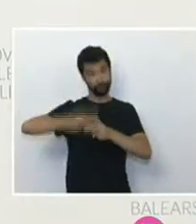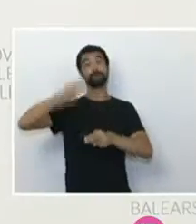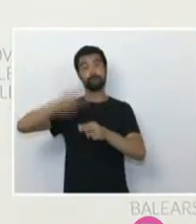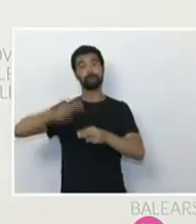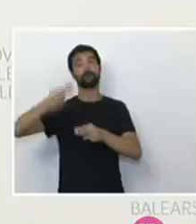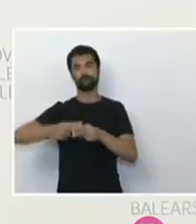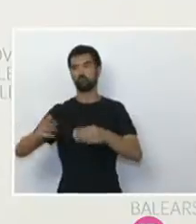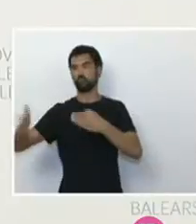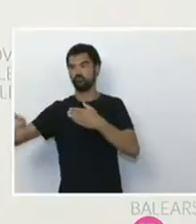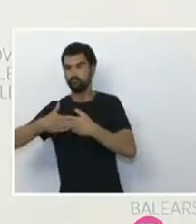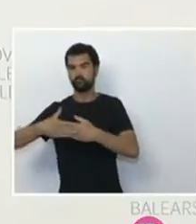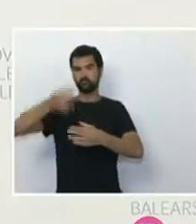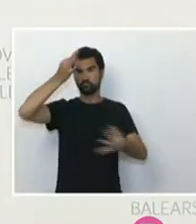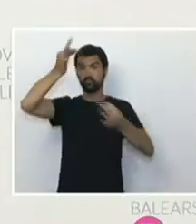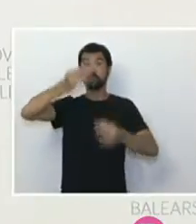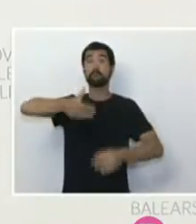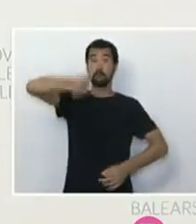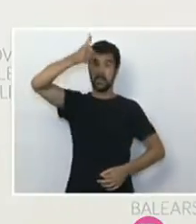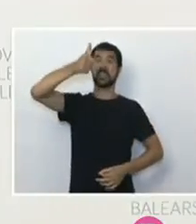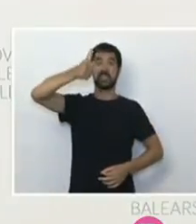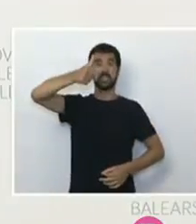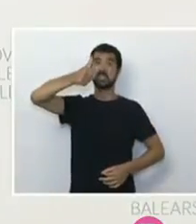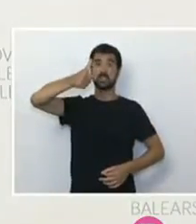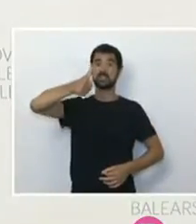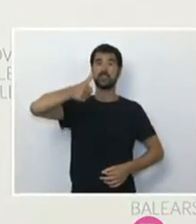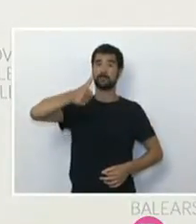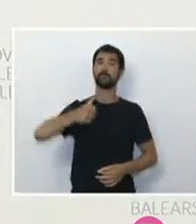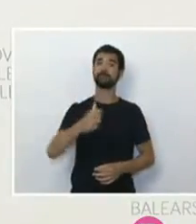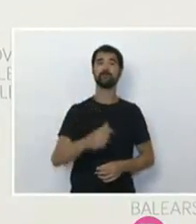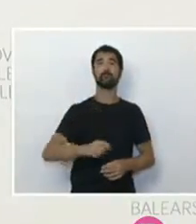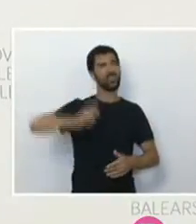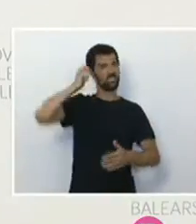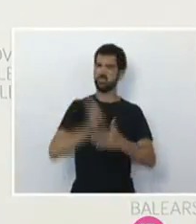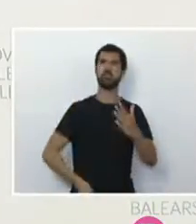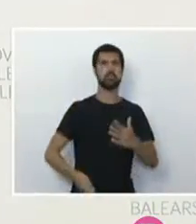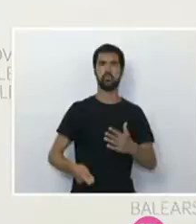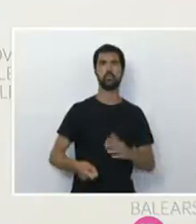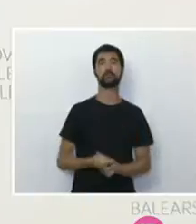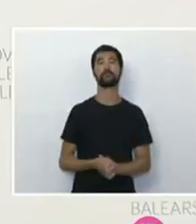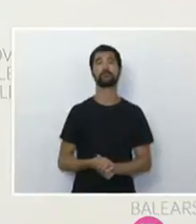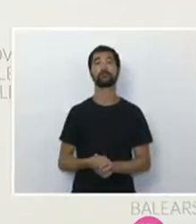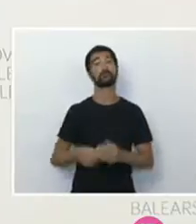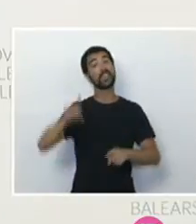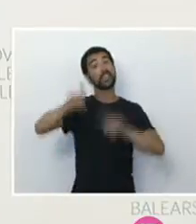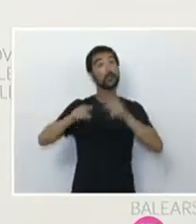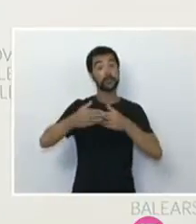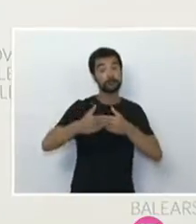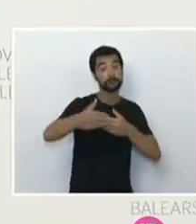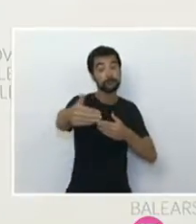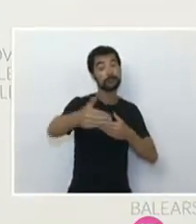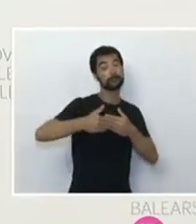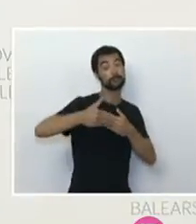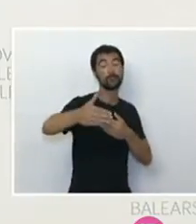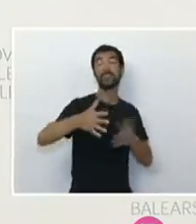restringir encara més o endurir les mesures que avui s'aprenen. Per això entenem que és tan